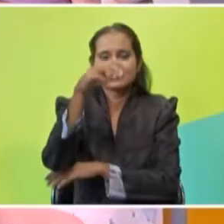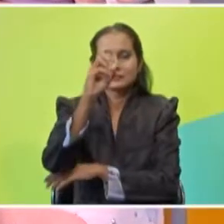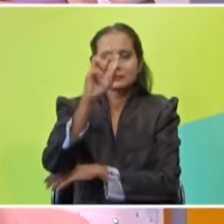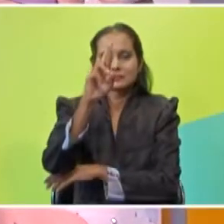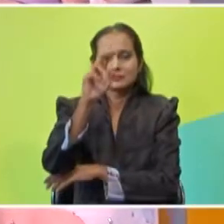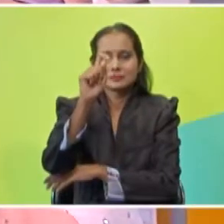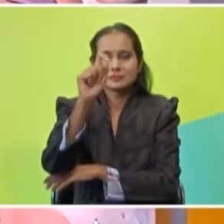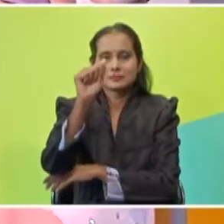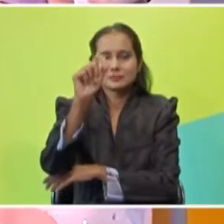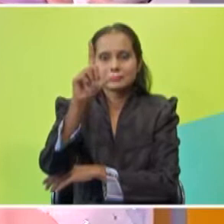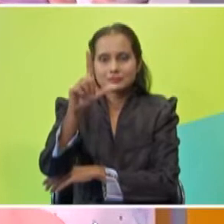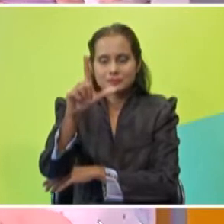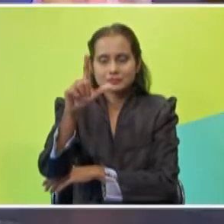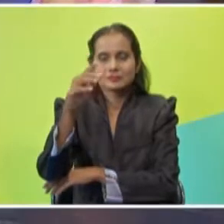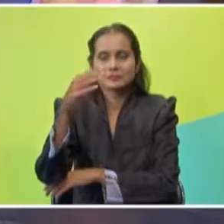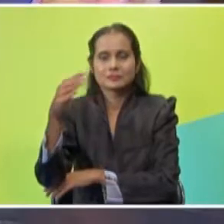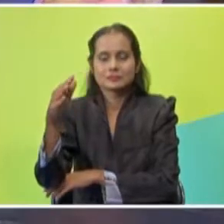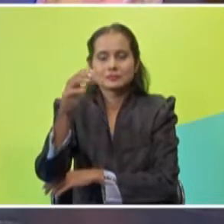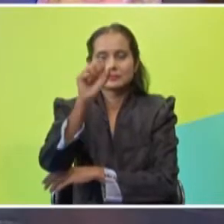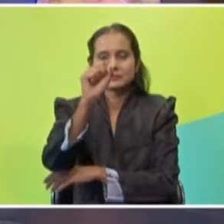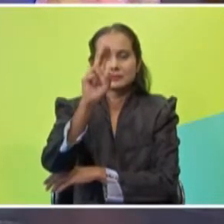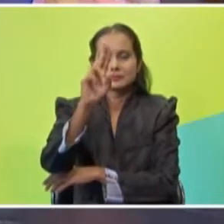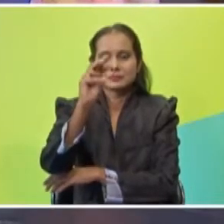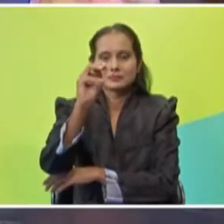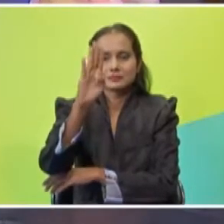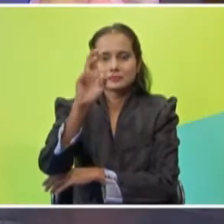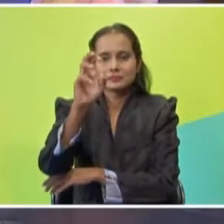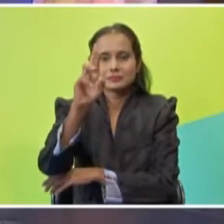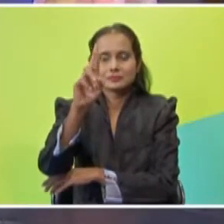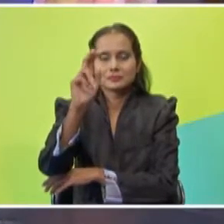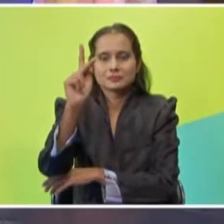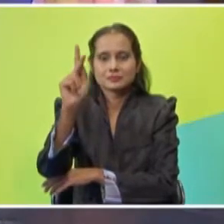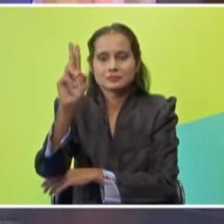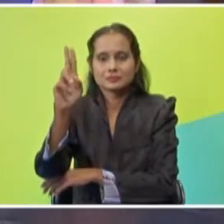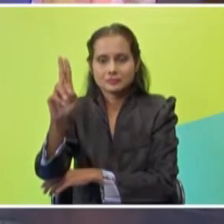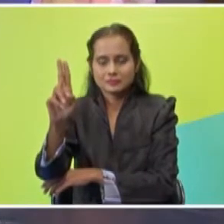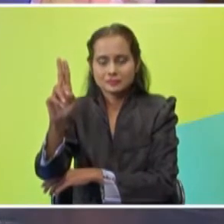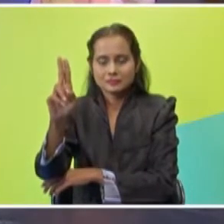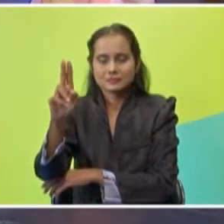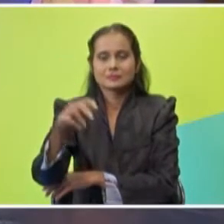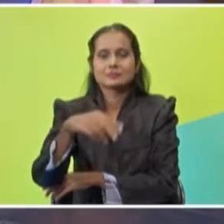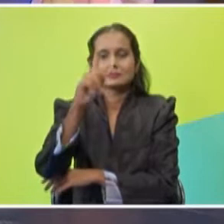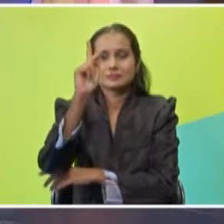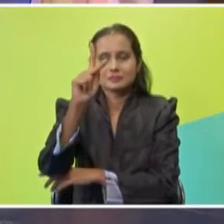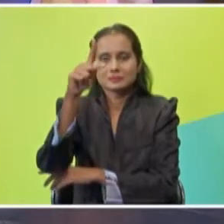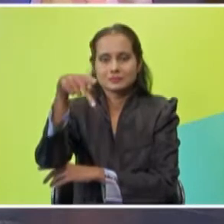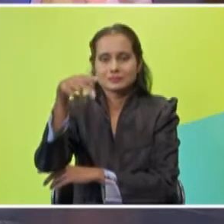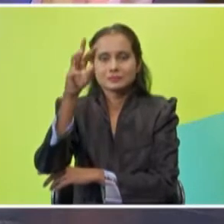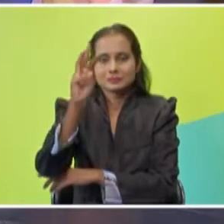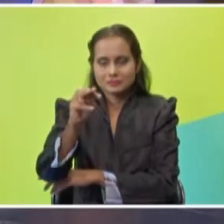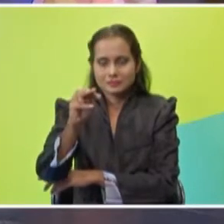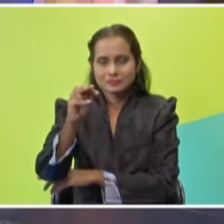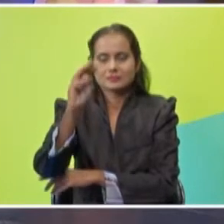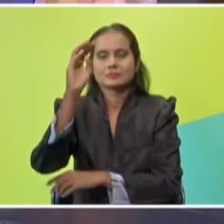kuat d5c PM ya kalo tengok Kau tanya berada di kctv anda sekarang disitulah kita becari